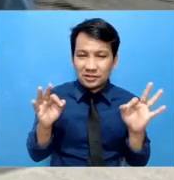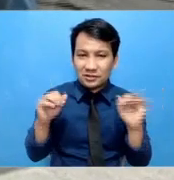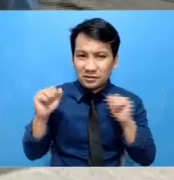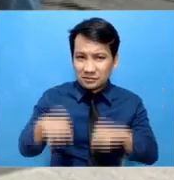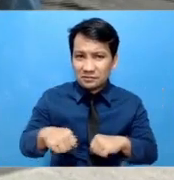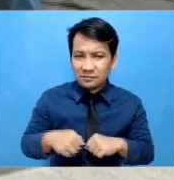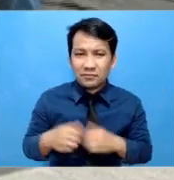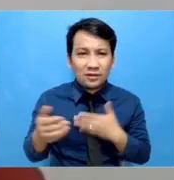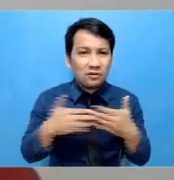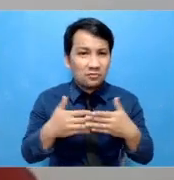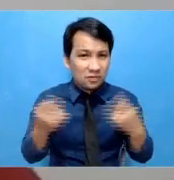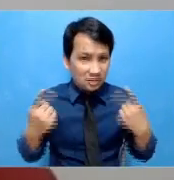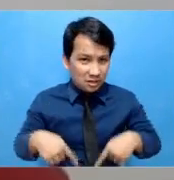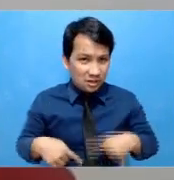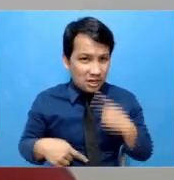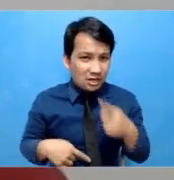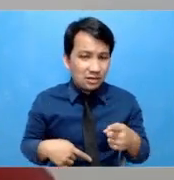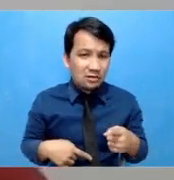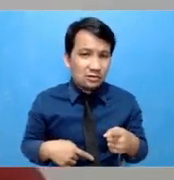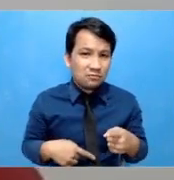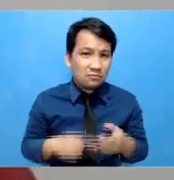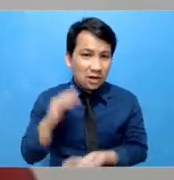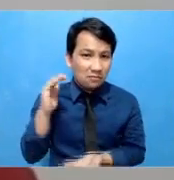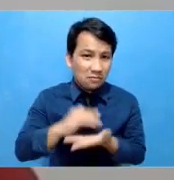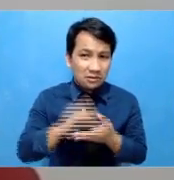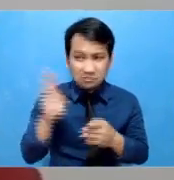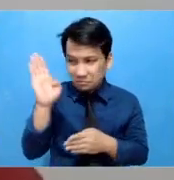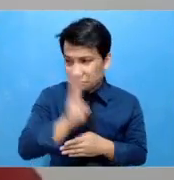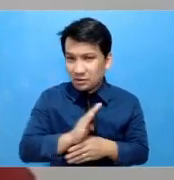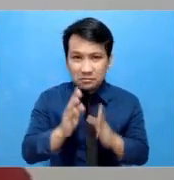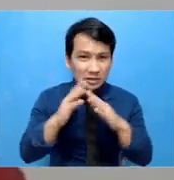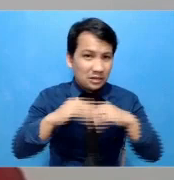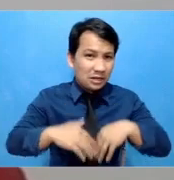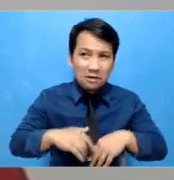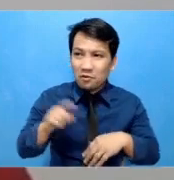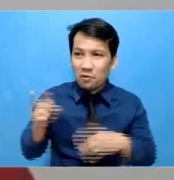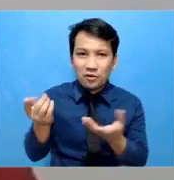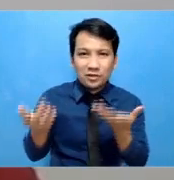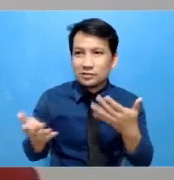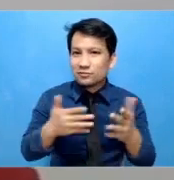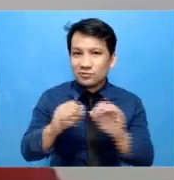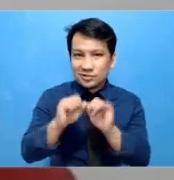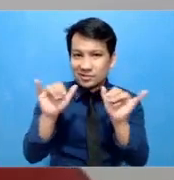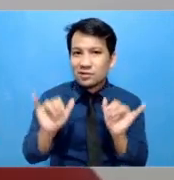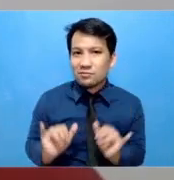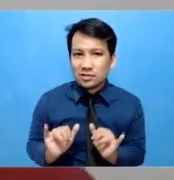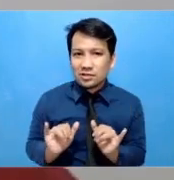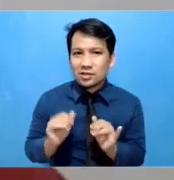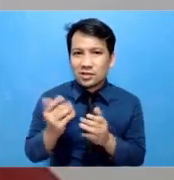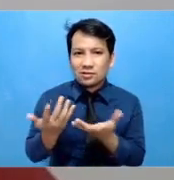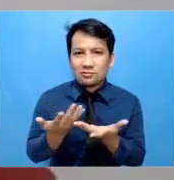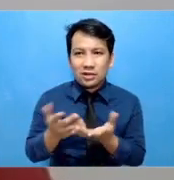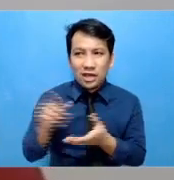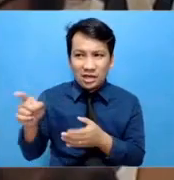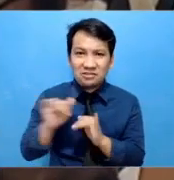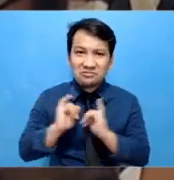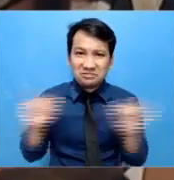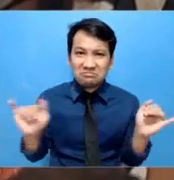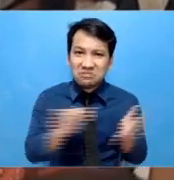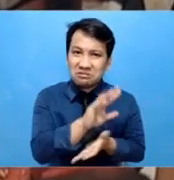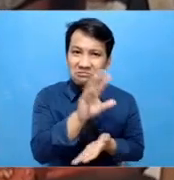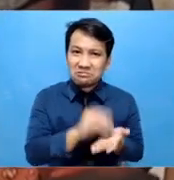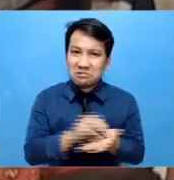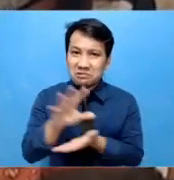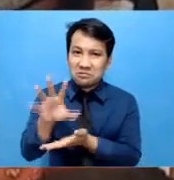what will happen will be a proliferation. A proliferation of that kind of strategy. Gayahan din naman yan.